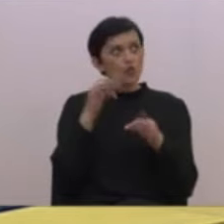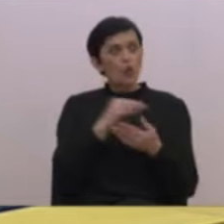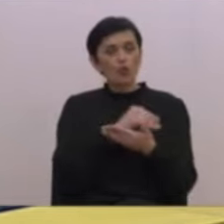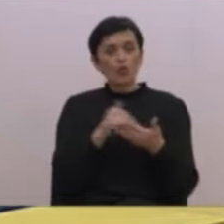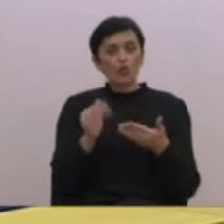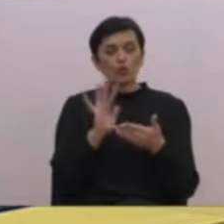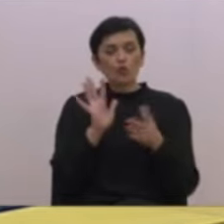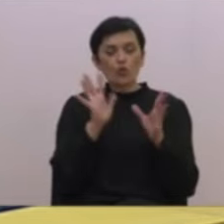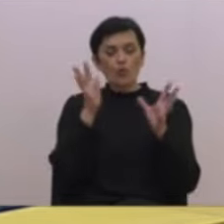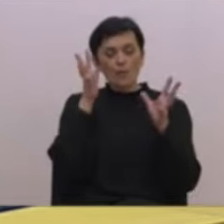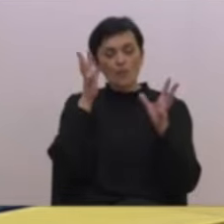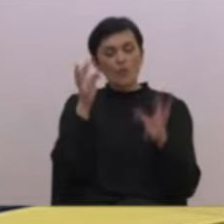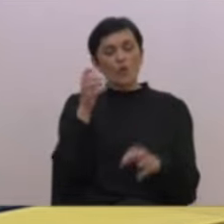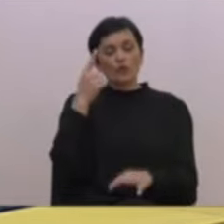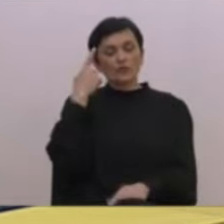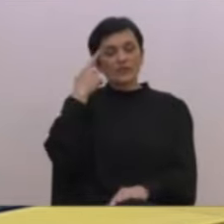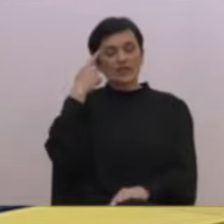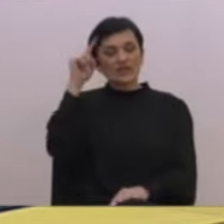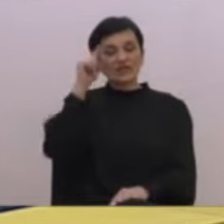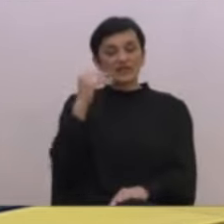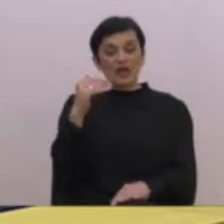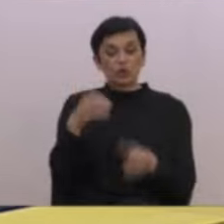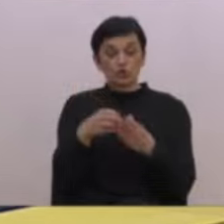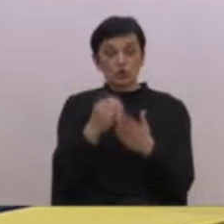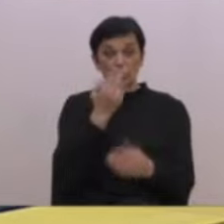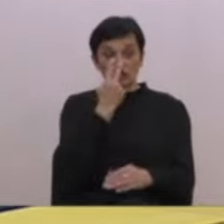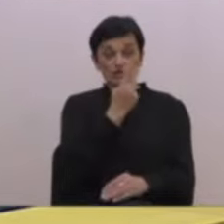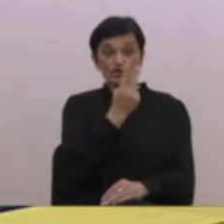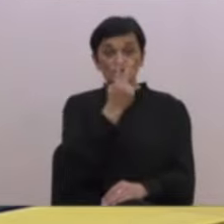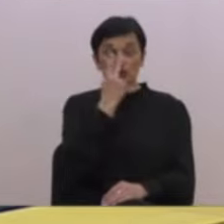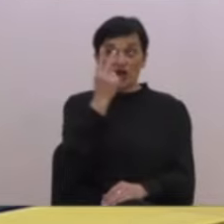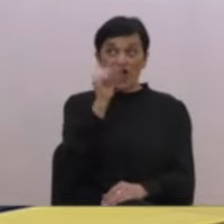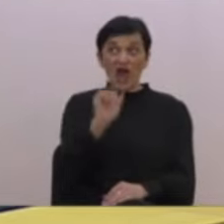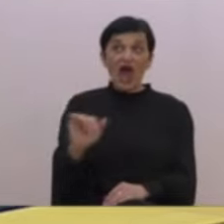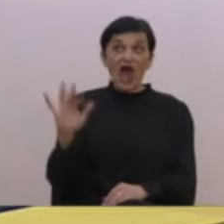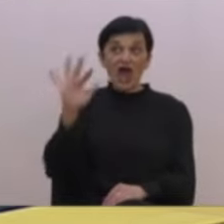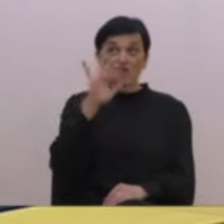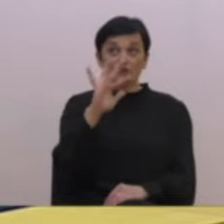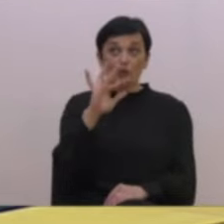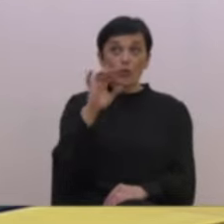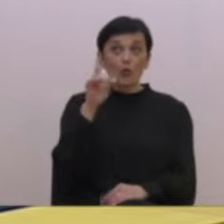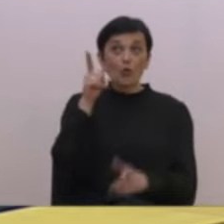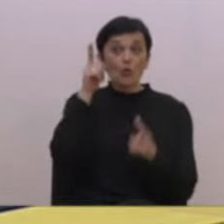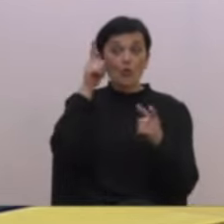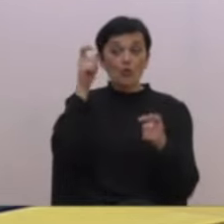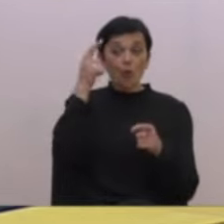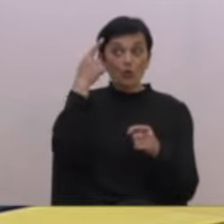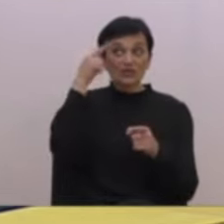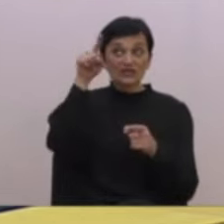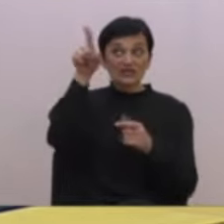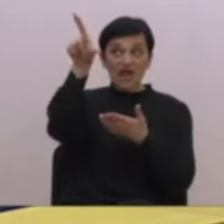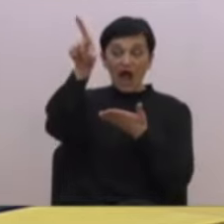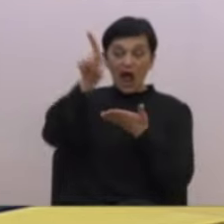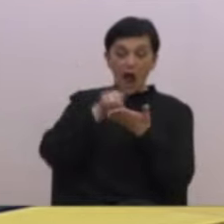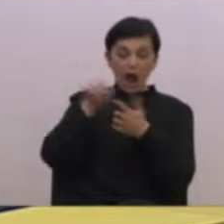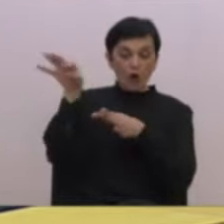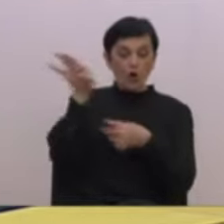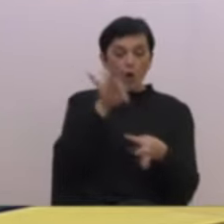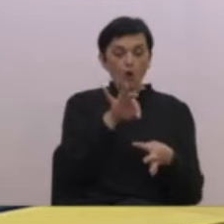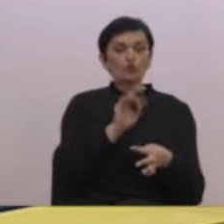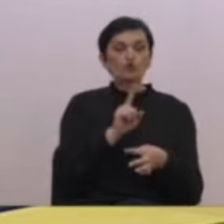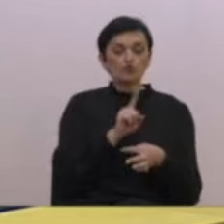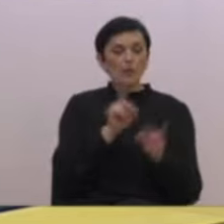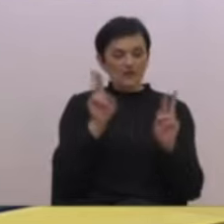არის ბოროტი იდეოლოგიის ნაწილი. და თქვენ შეხედეთ ევროპას, დაინახეთ ბოროტი იდეა და იმ ბოროტ იდეას აკოპირებთ იმისას, რომ რამე